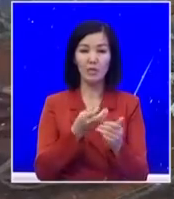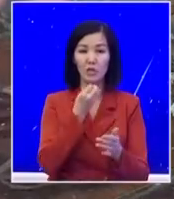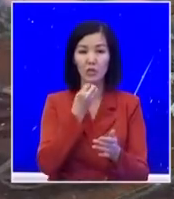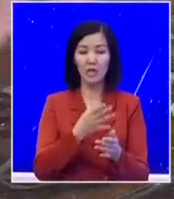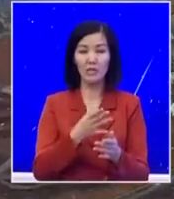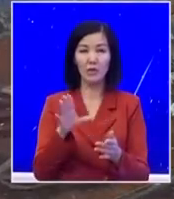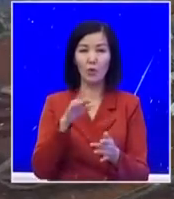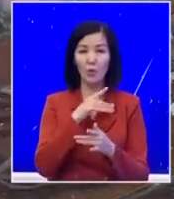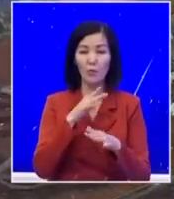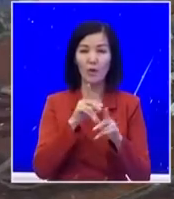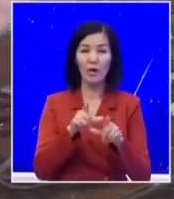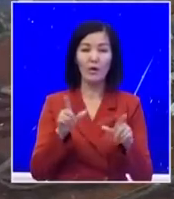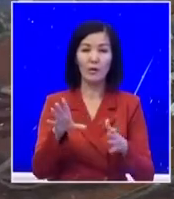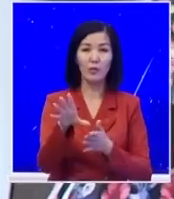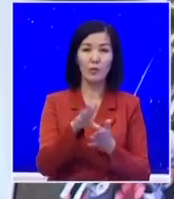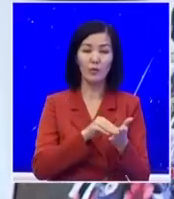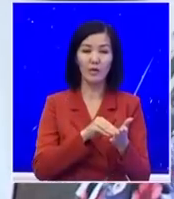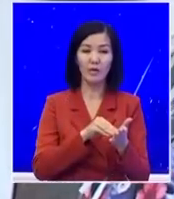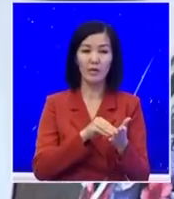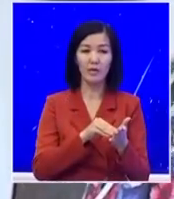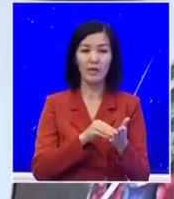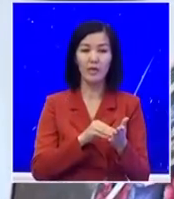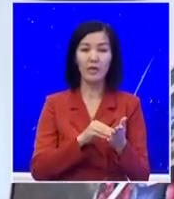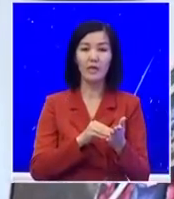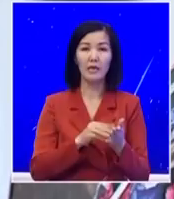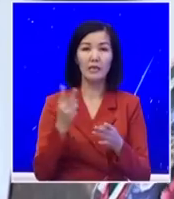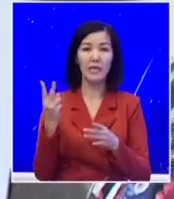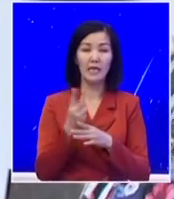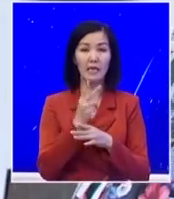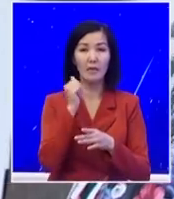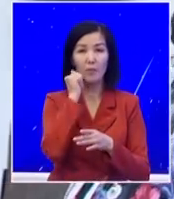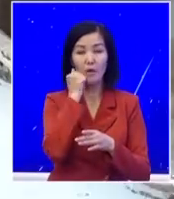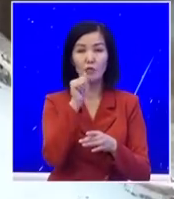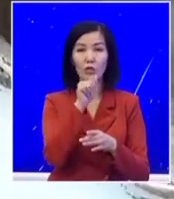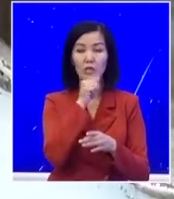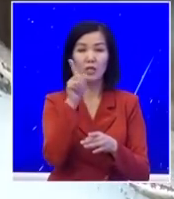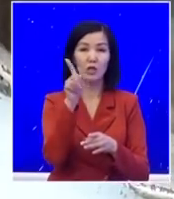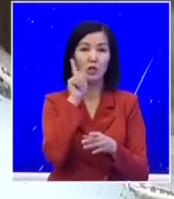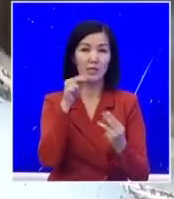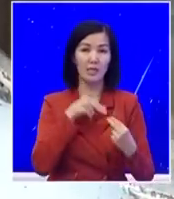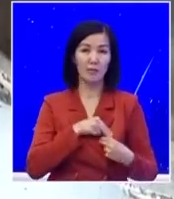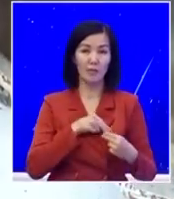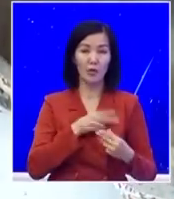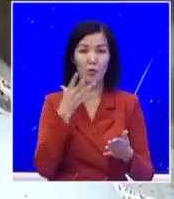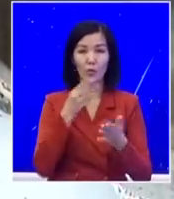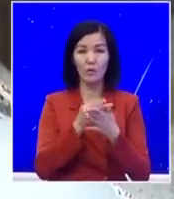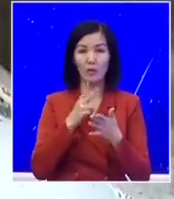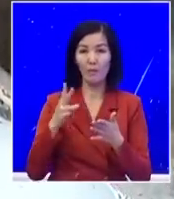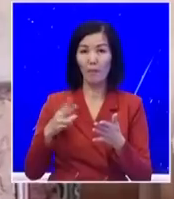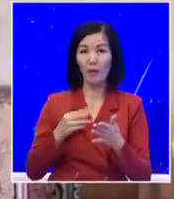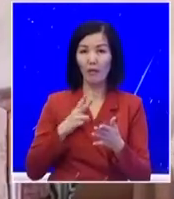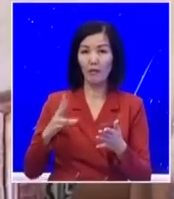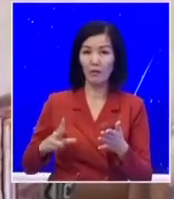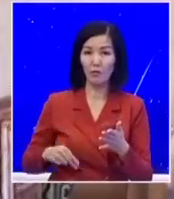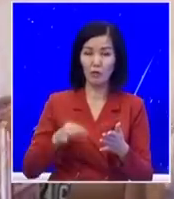тірлігімен талайға үлгі бола білген бұл әулет көпке өнеге. Қосқария жастайына ембегете жүріп, бала тәрбиесіне баса мән берген.